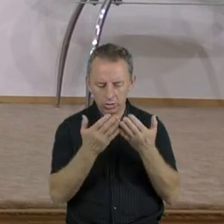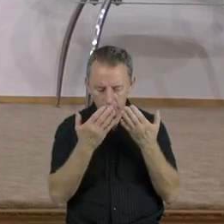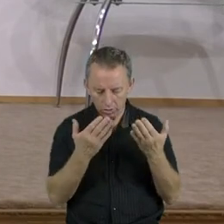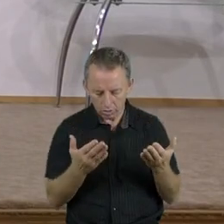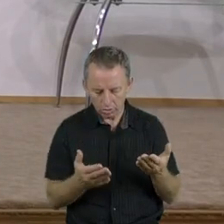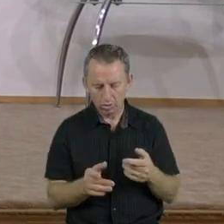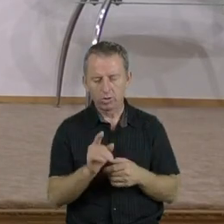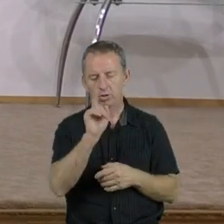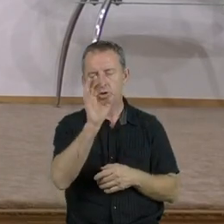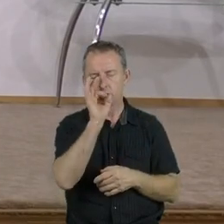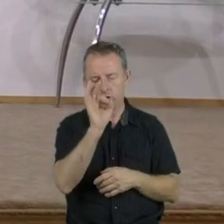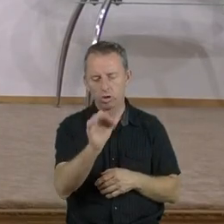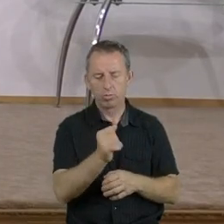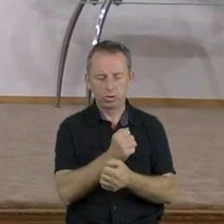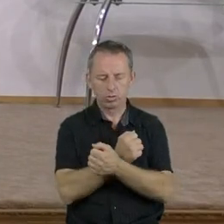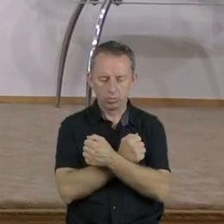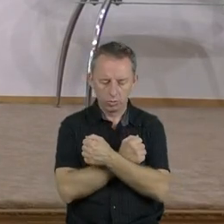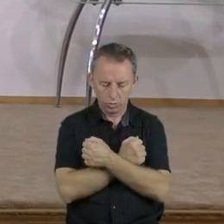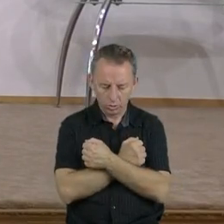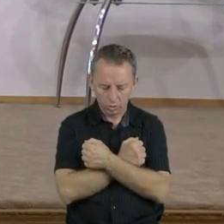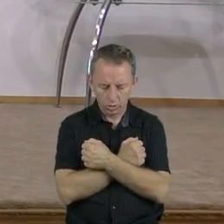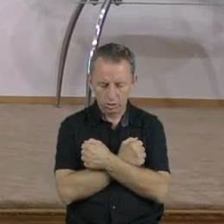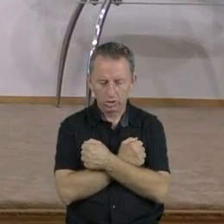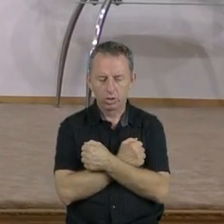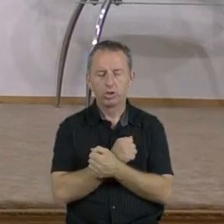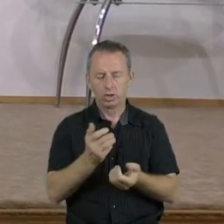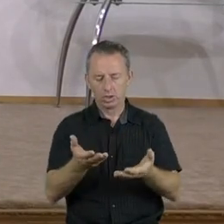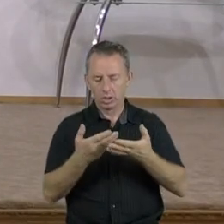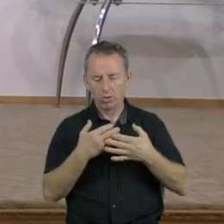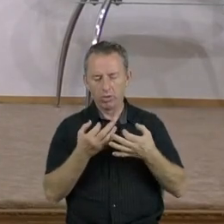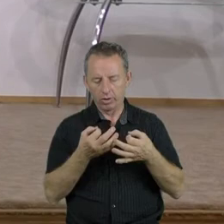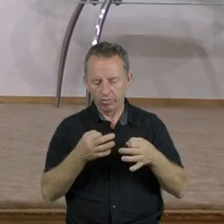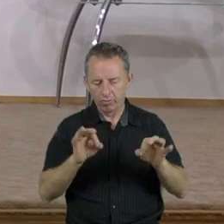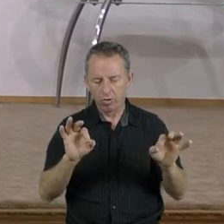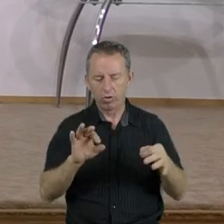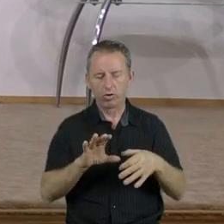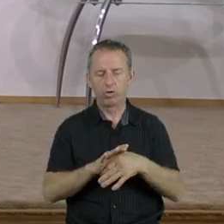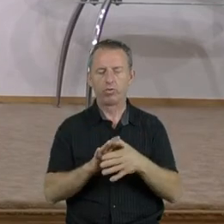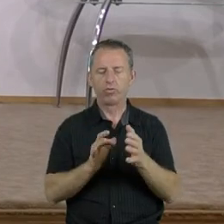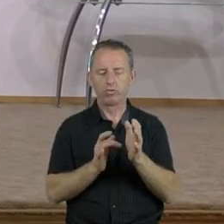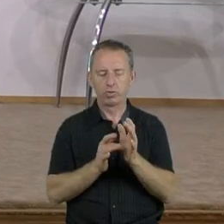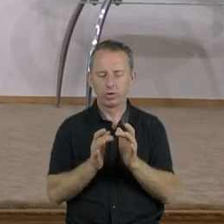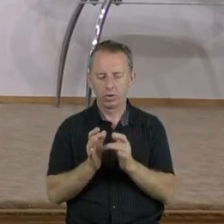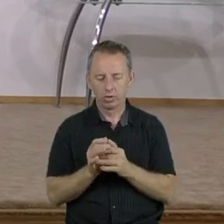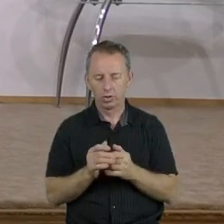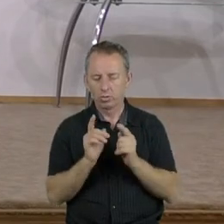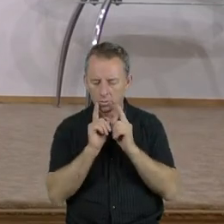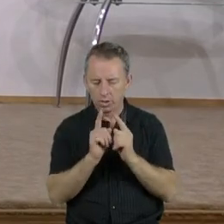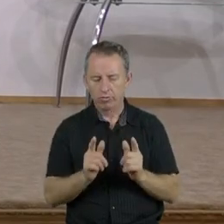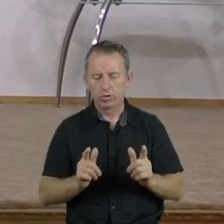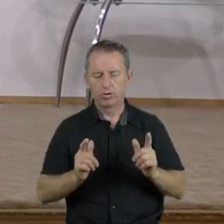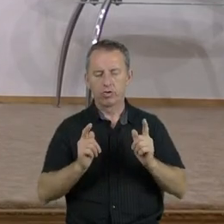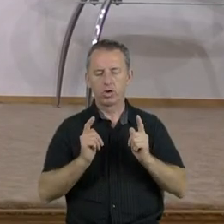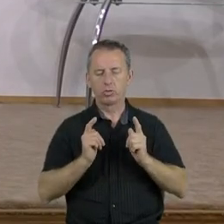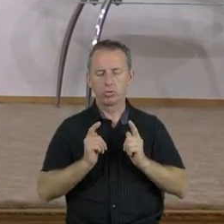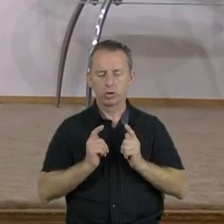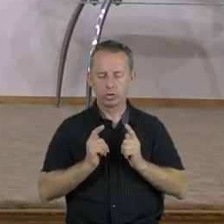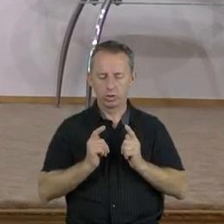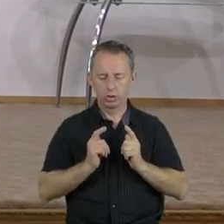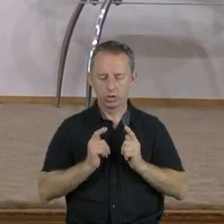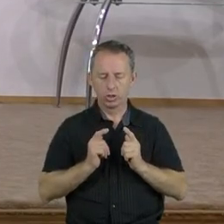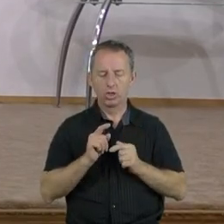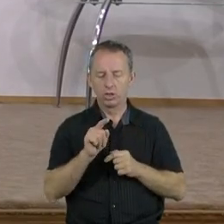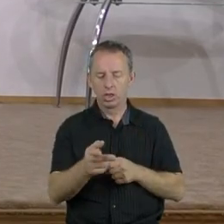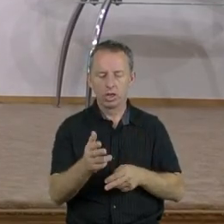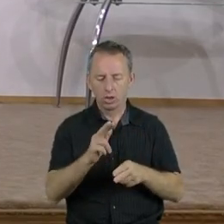Twoją dobroć, za Twoją miłość, za to, że dajesz nam wolność w Jezusie Chrystusie i prawdziwy odpoczynek. Ten, który